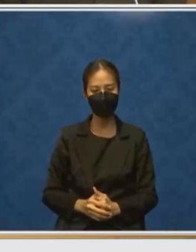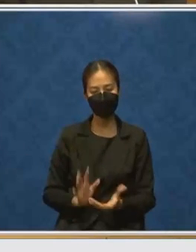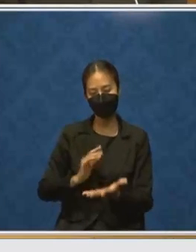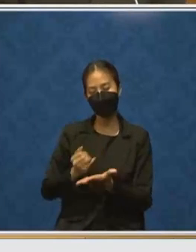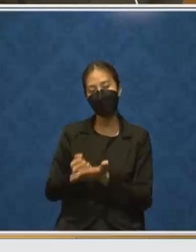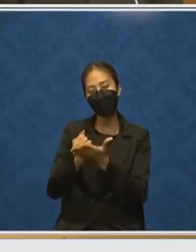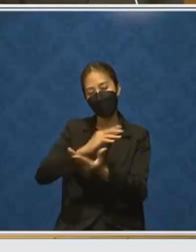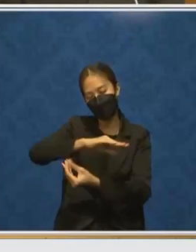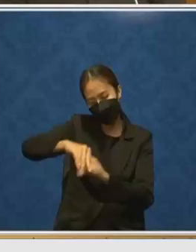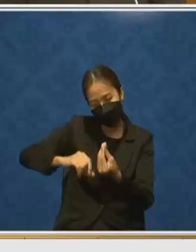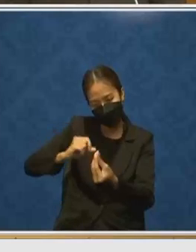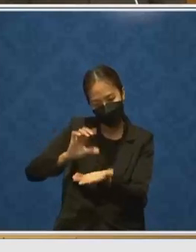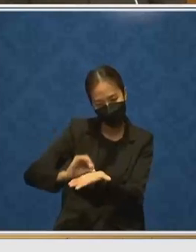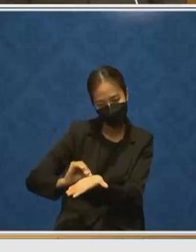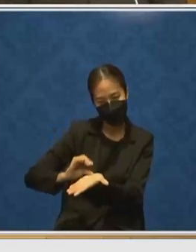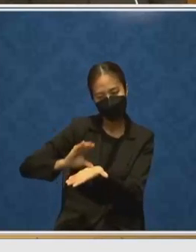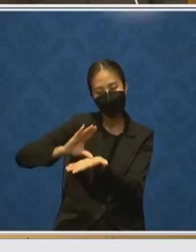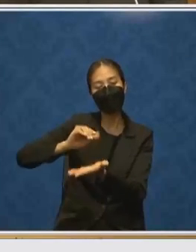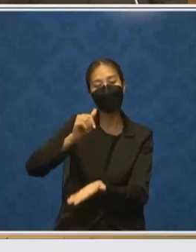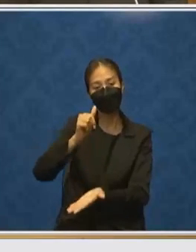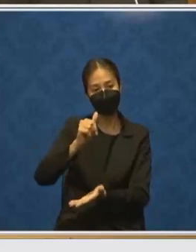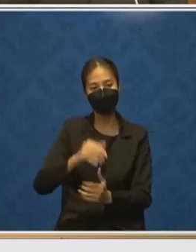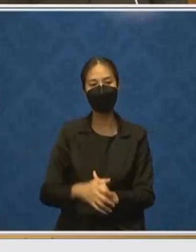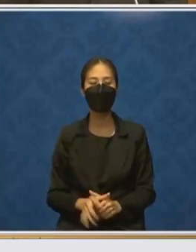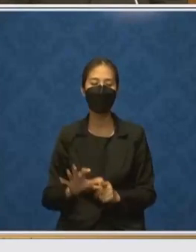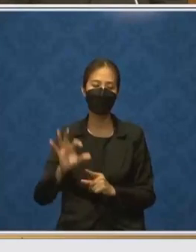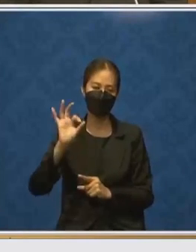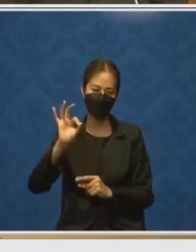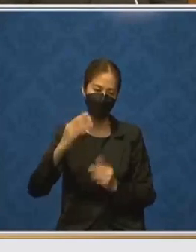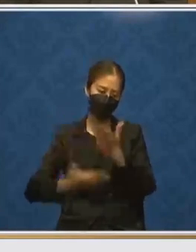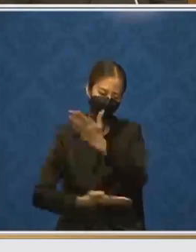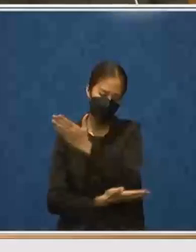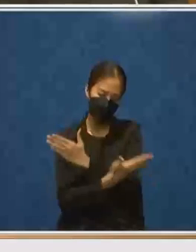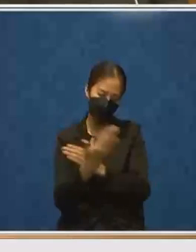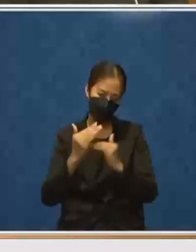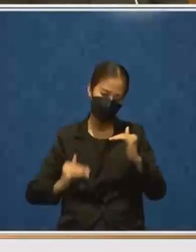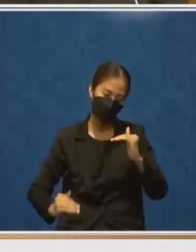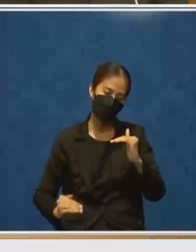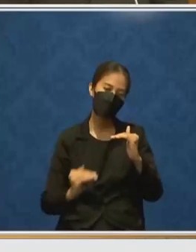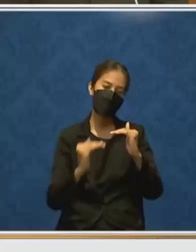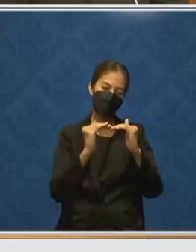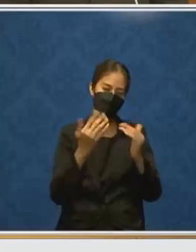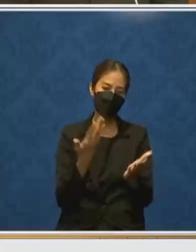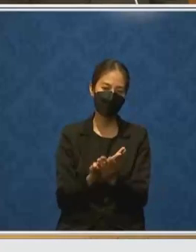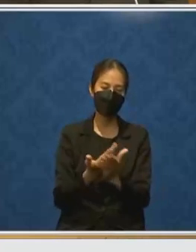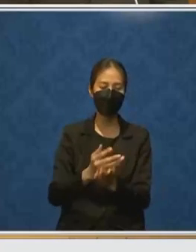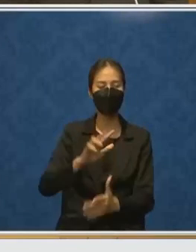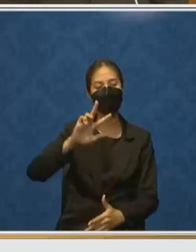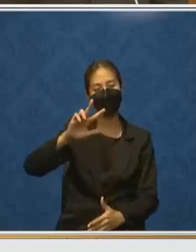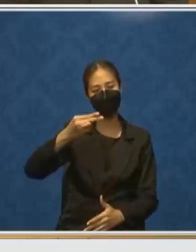และสังคม 9. การสนับสนุนด้านการสร้างโอกาสและความเสมอภาคทางสังคมงบประมาณ